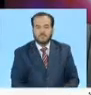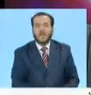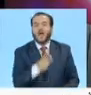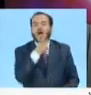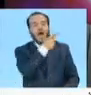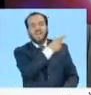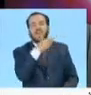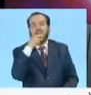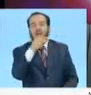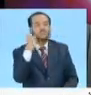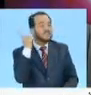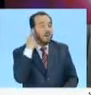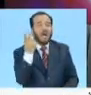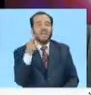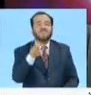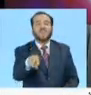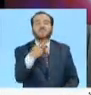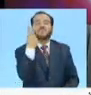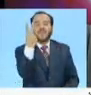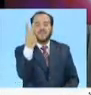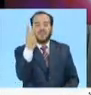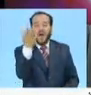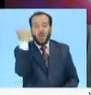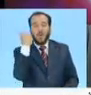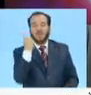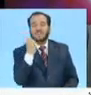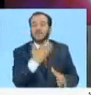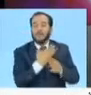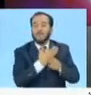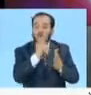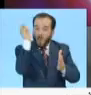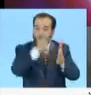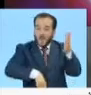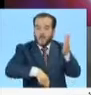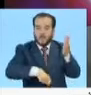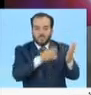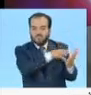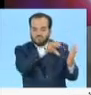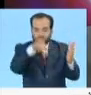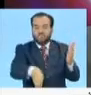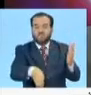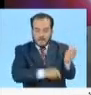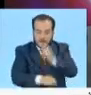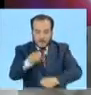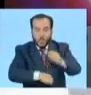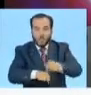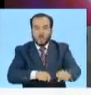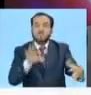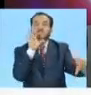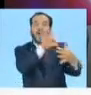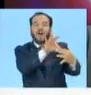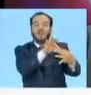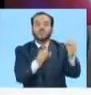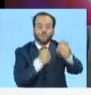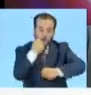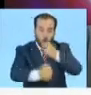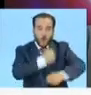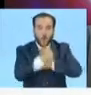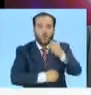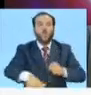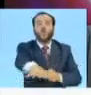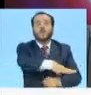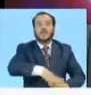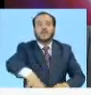هذا الكلام سمعناه في 2002 عندما اختلفنا على تطبيق ما اتفقنا عليه في ميثاق العمل الوطني. ميثاق